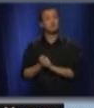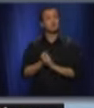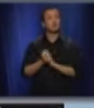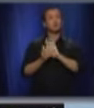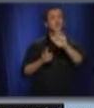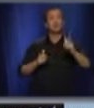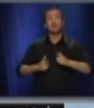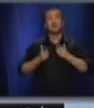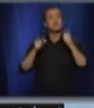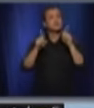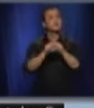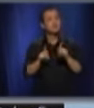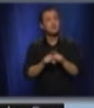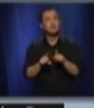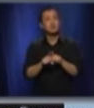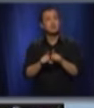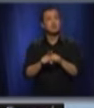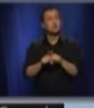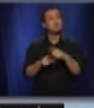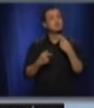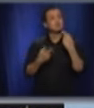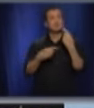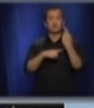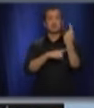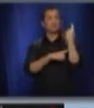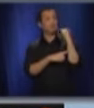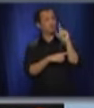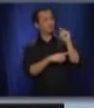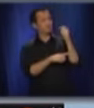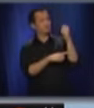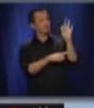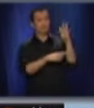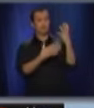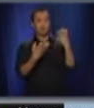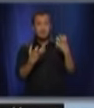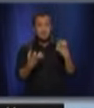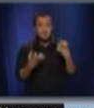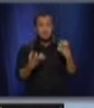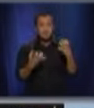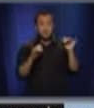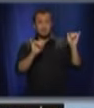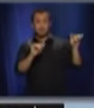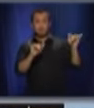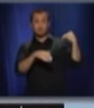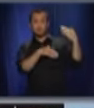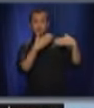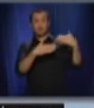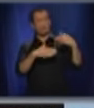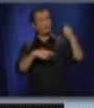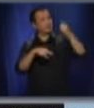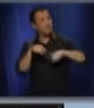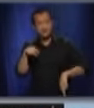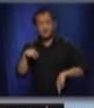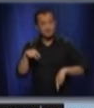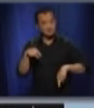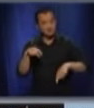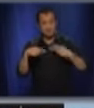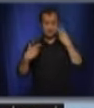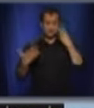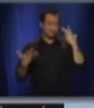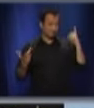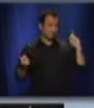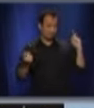nous ne pouvons pas recommencer à vivre comme nous le faisions avant l'arrivée de la COVID-19, et il faut, par respect donc pour